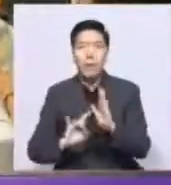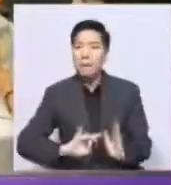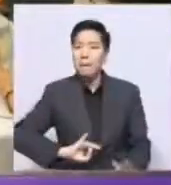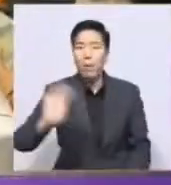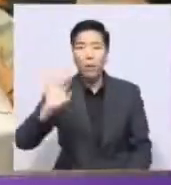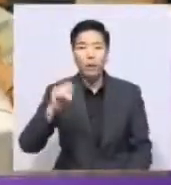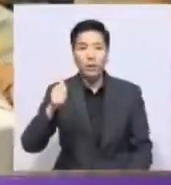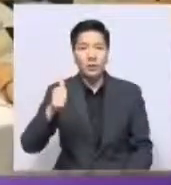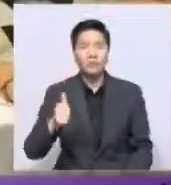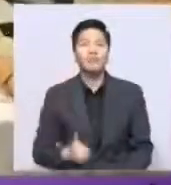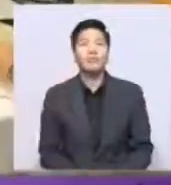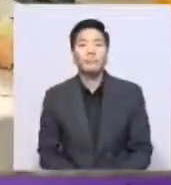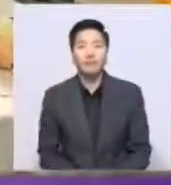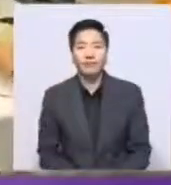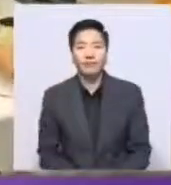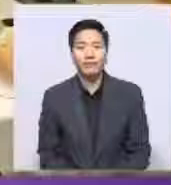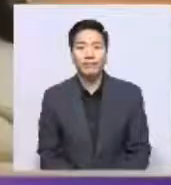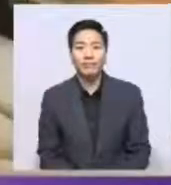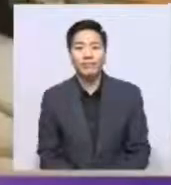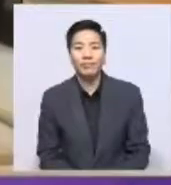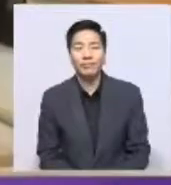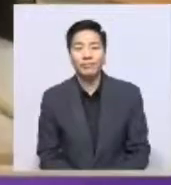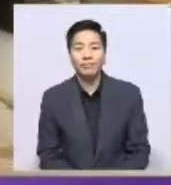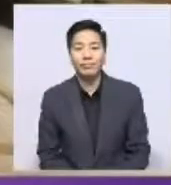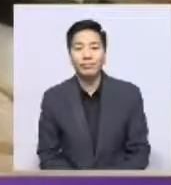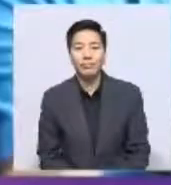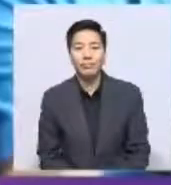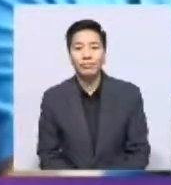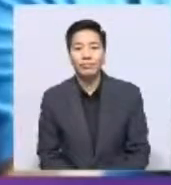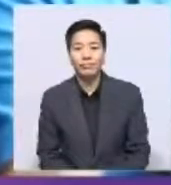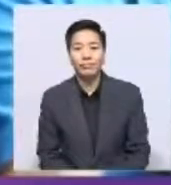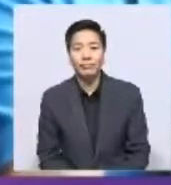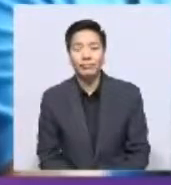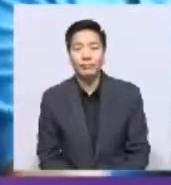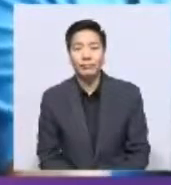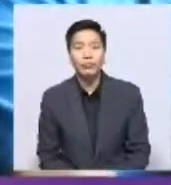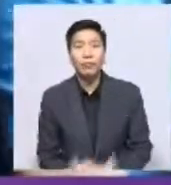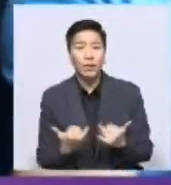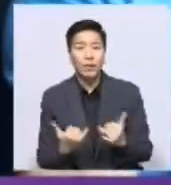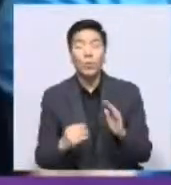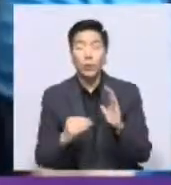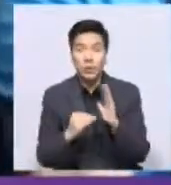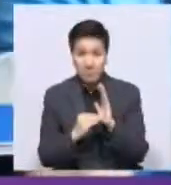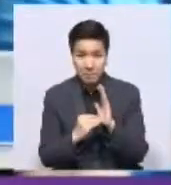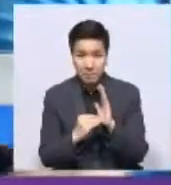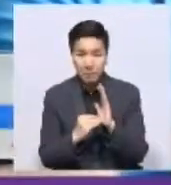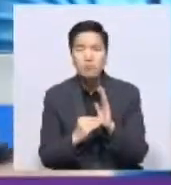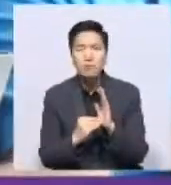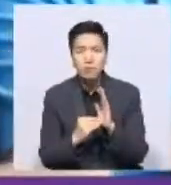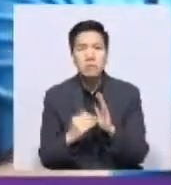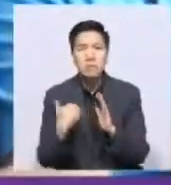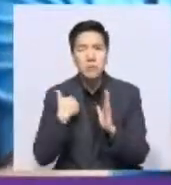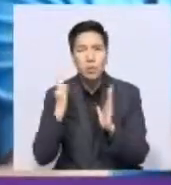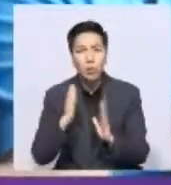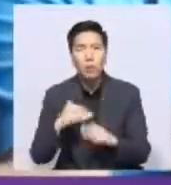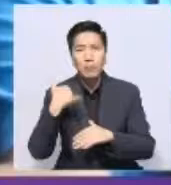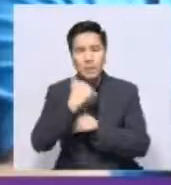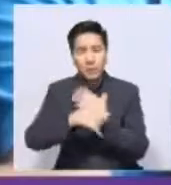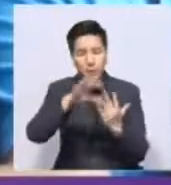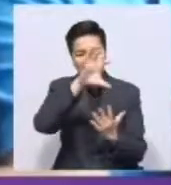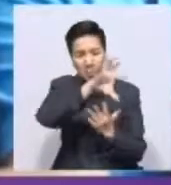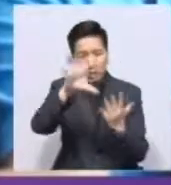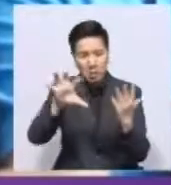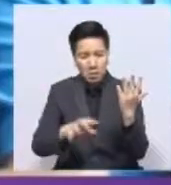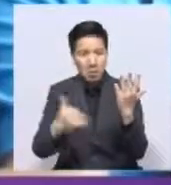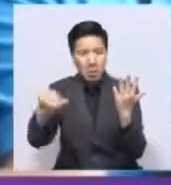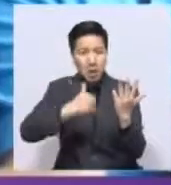ไปฟังเสียงท่านพลตำรวจเอกอดุลกันค่ะ ก็เนื่องจากว่าในกรุงเทพมหานครมีแรงงานต่างด้าวอยู่ถึงประม